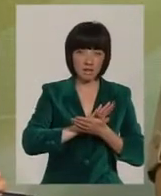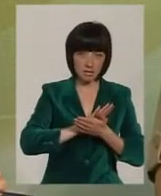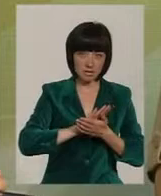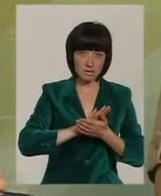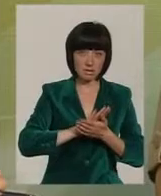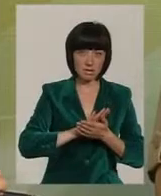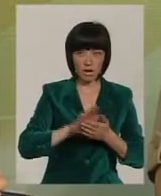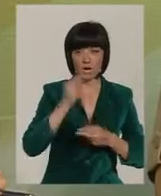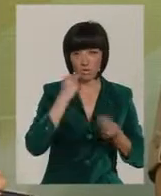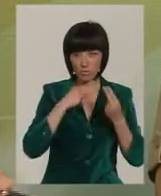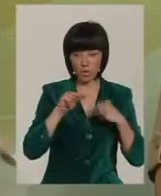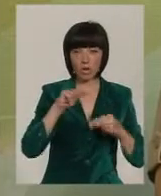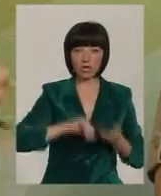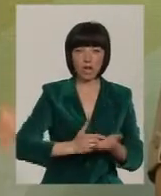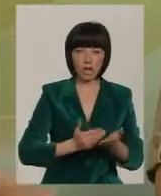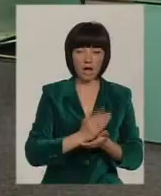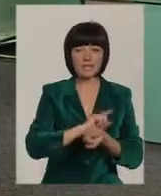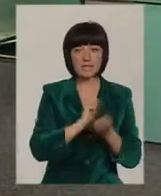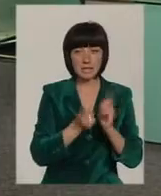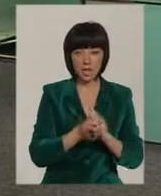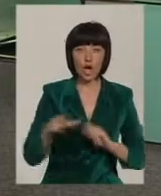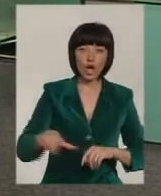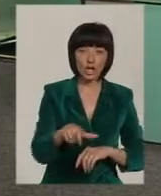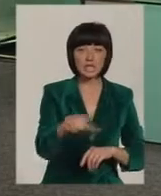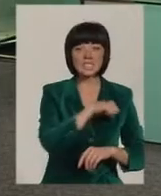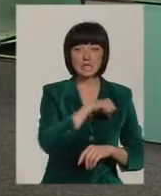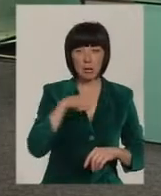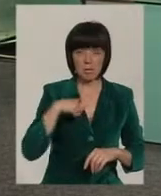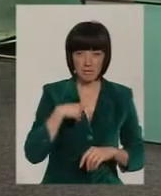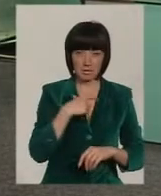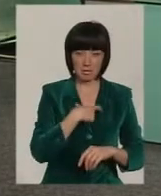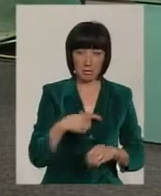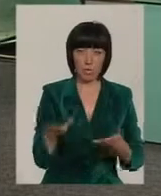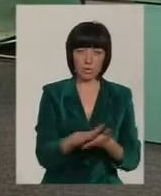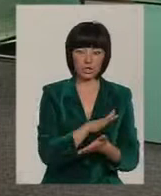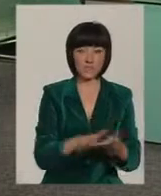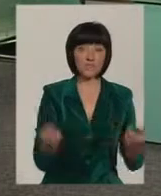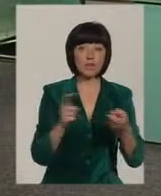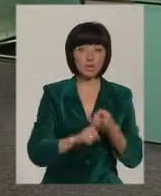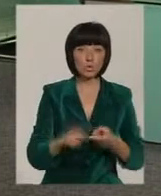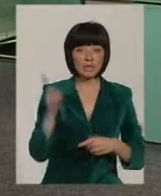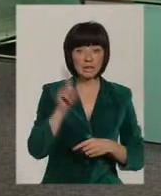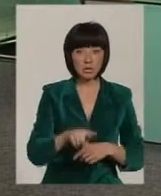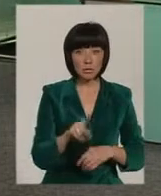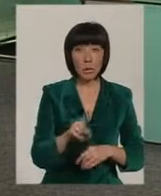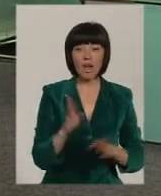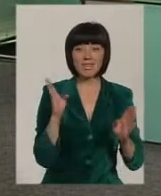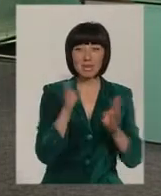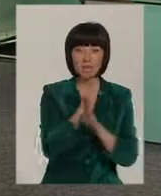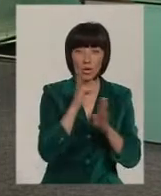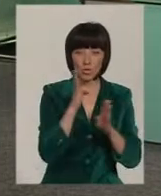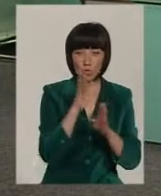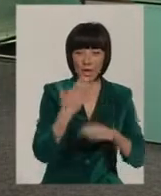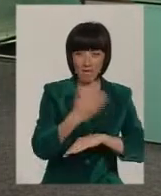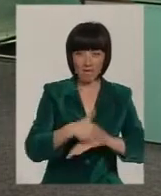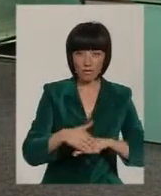що покращувалася її якість. Вона ставала вже прозорою. Це річка самоочищувала. В зв'язку з тим, що той час піднімалася температура навколишнього середовища,